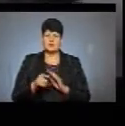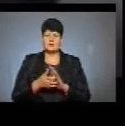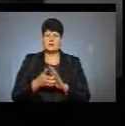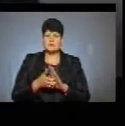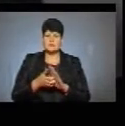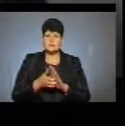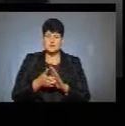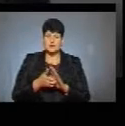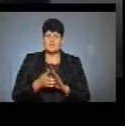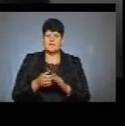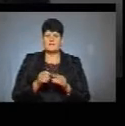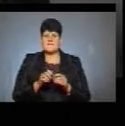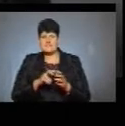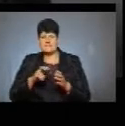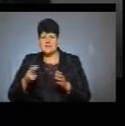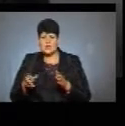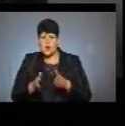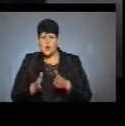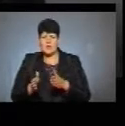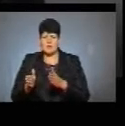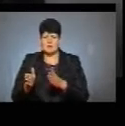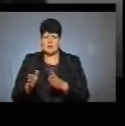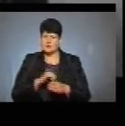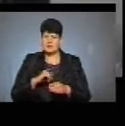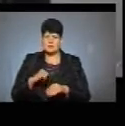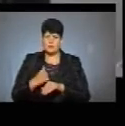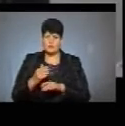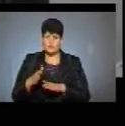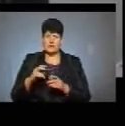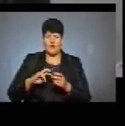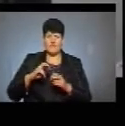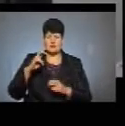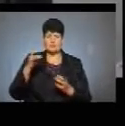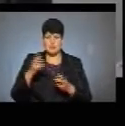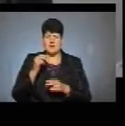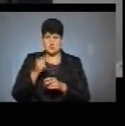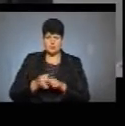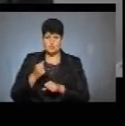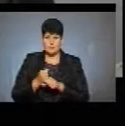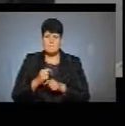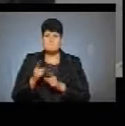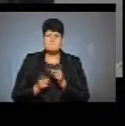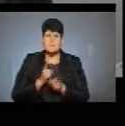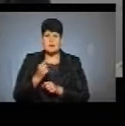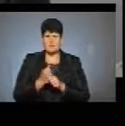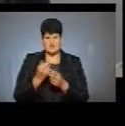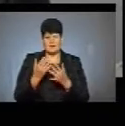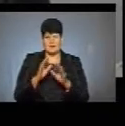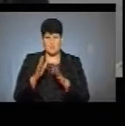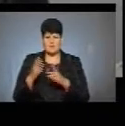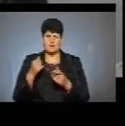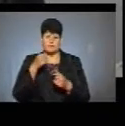бракує відвідного каналу, який найголовніший. Далі щодо вишки треба доробити. Переробити кілька моментів. Ми вчора